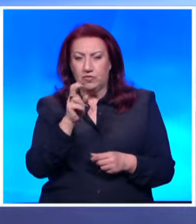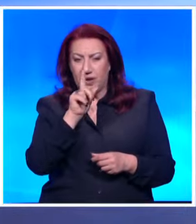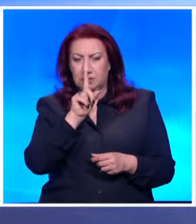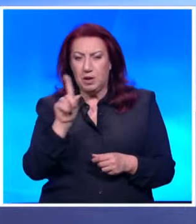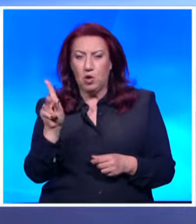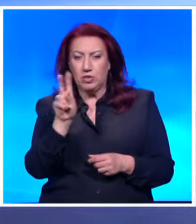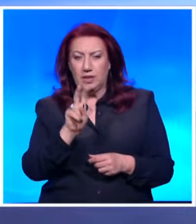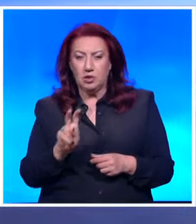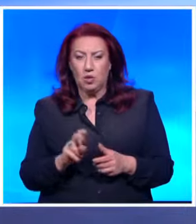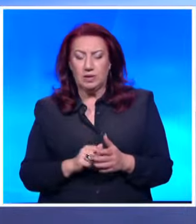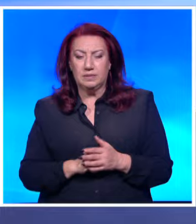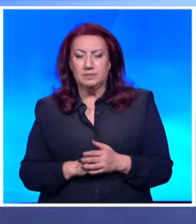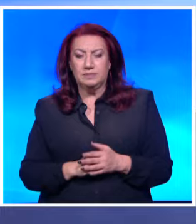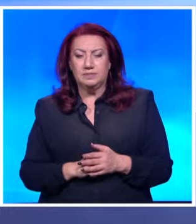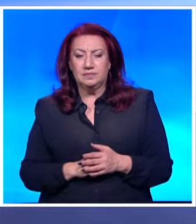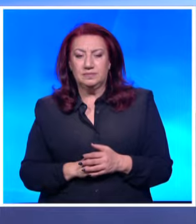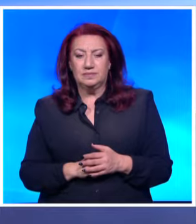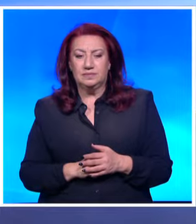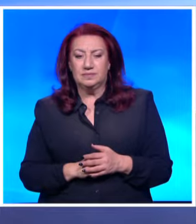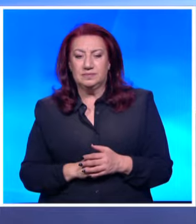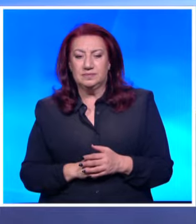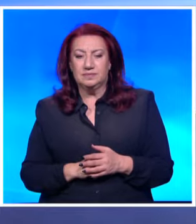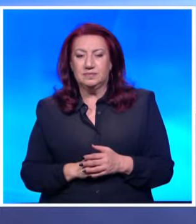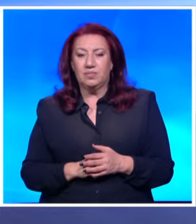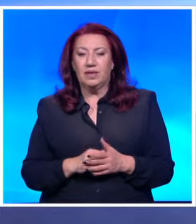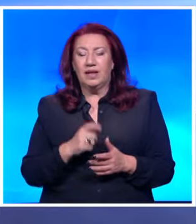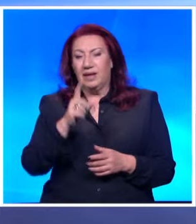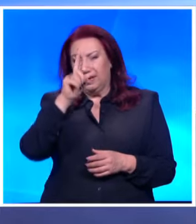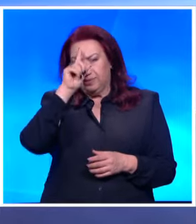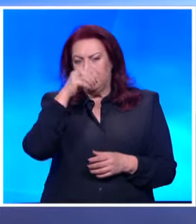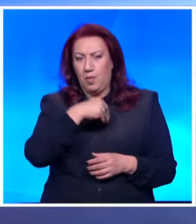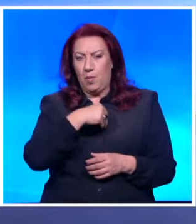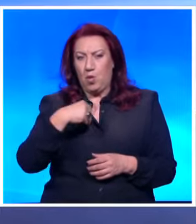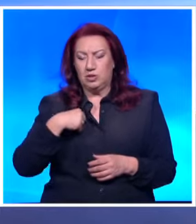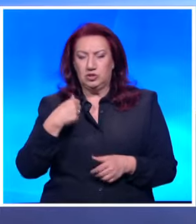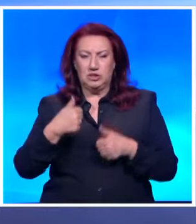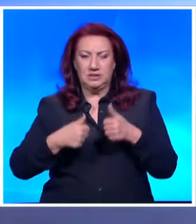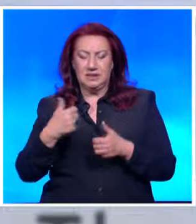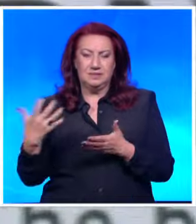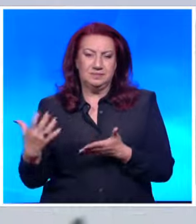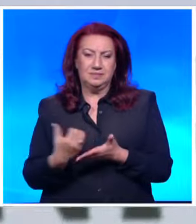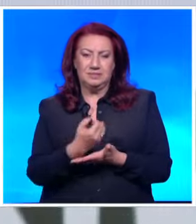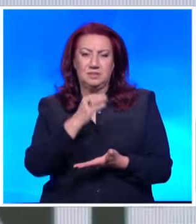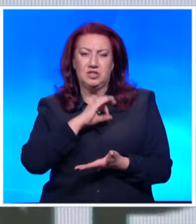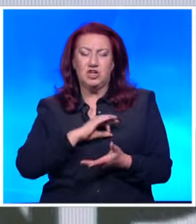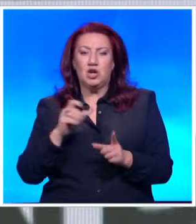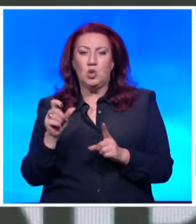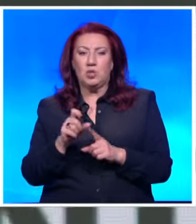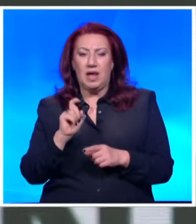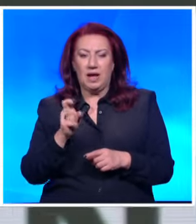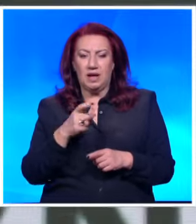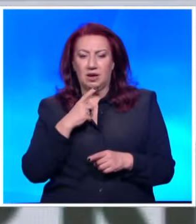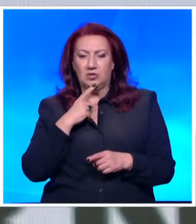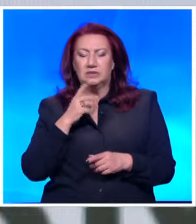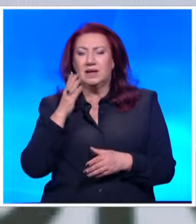Тенис Ига Швионтек продължава да бъде властелинът на Ролан Гарос. Полякинята спечели трета поредна титла в Париж. На финала тя не остави никакви